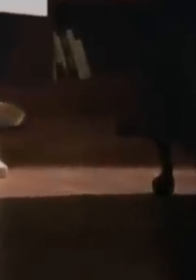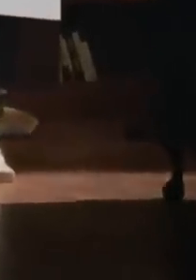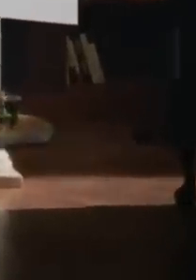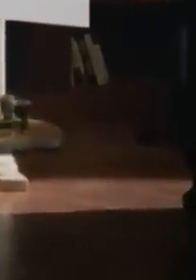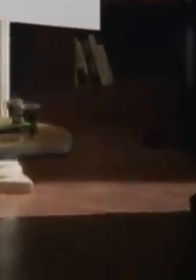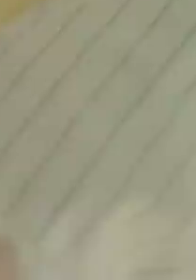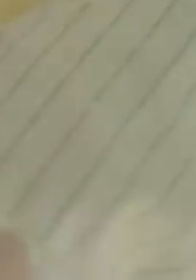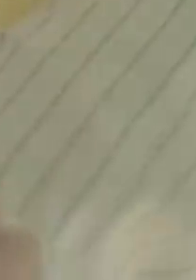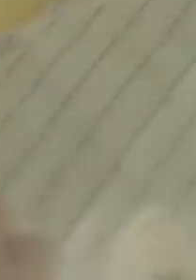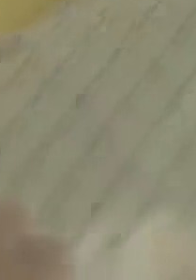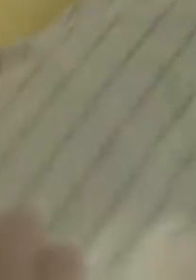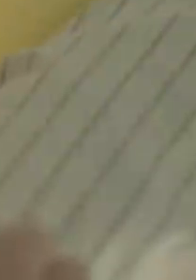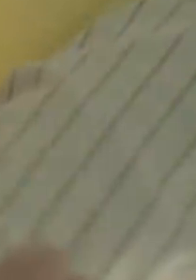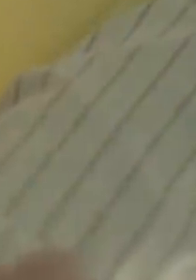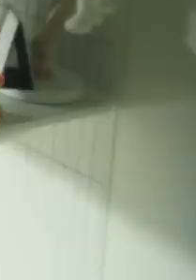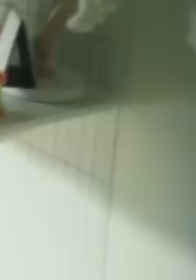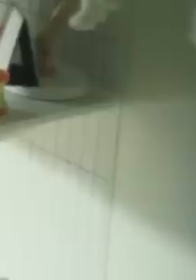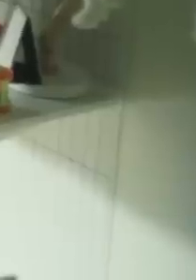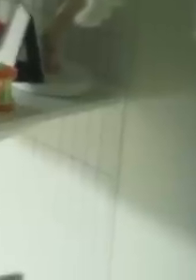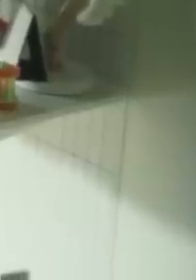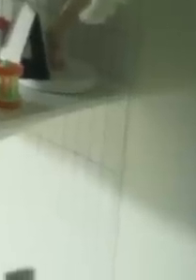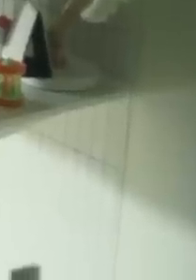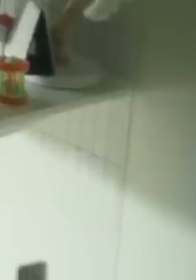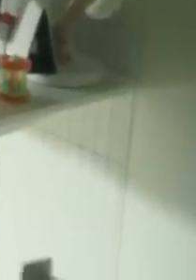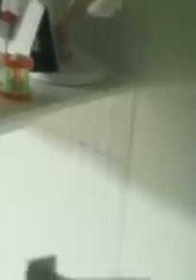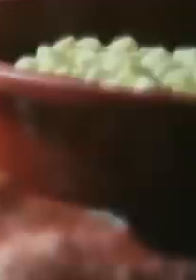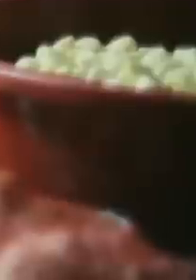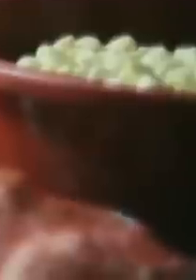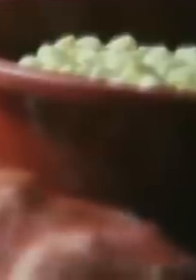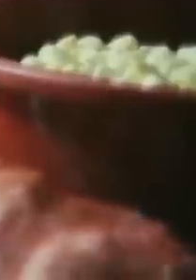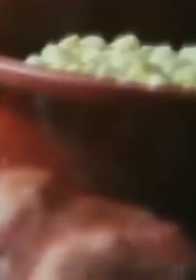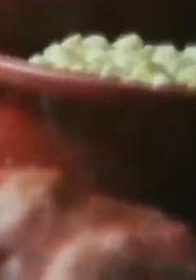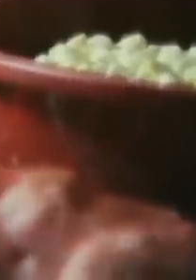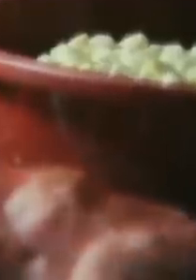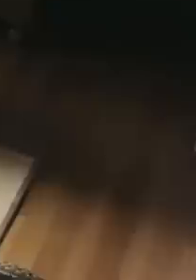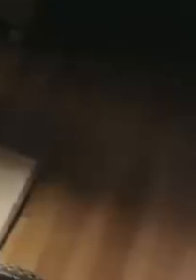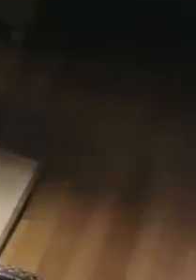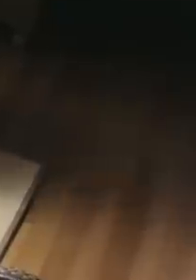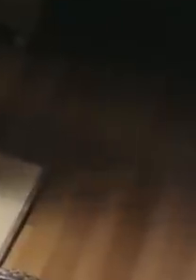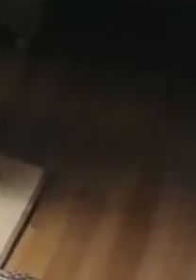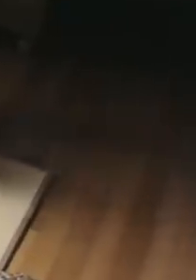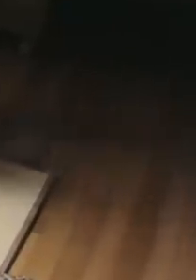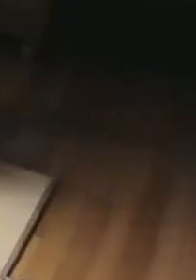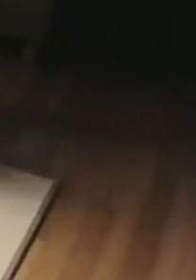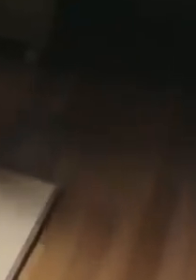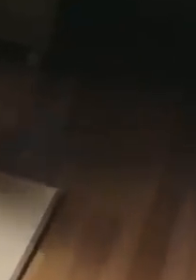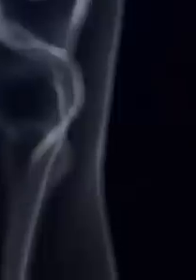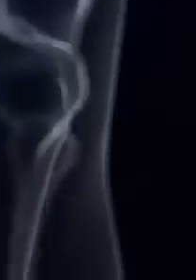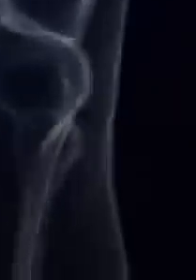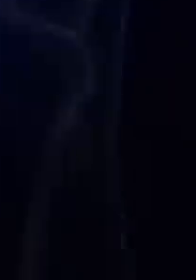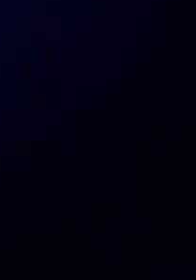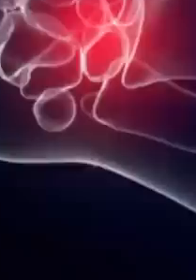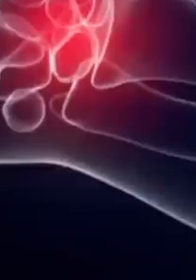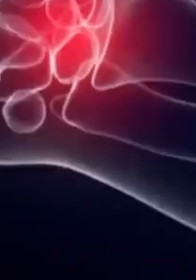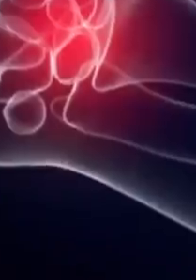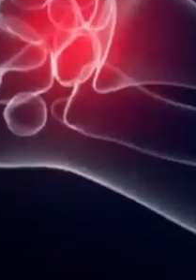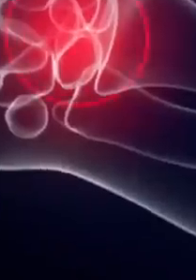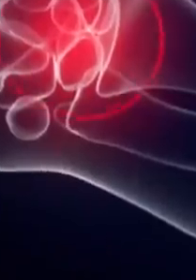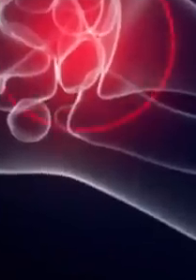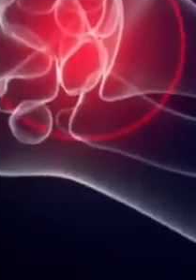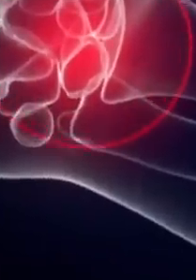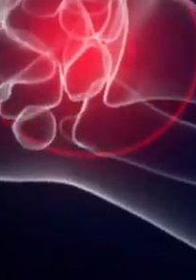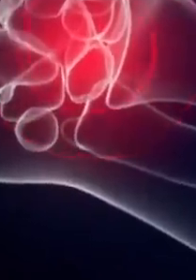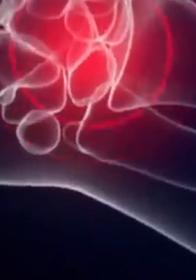한국인의 관절로 태어나 어부바의 민족 답게 단군의 후예 답게 우리의 관절은